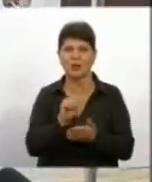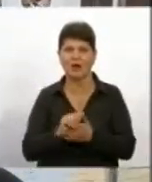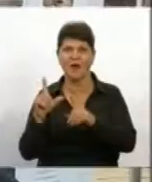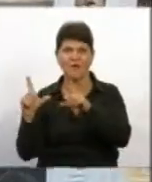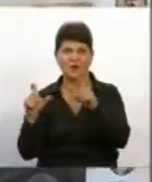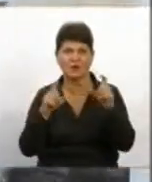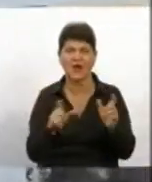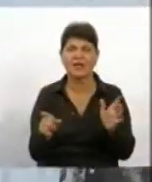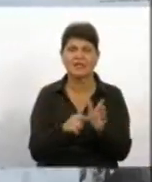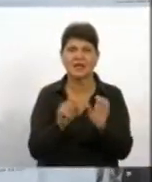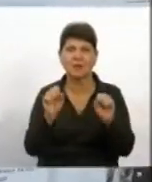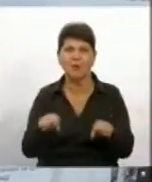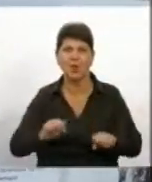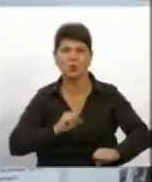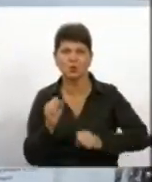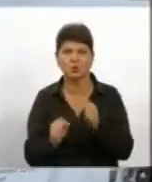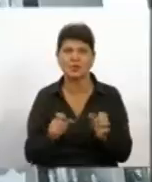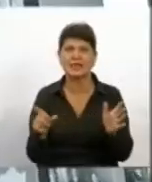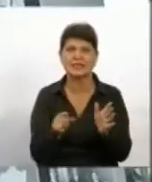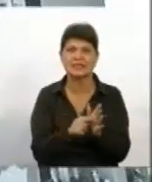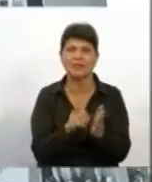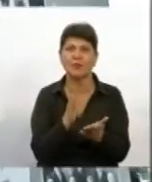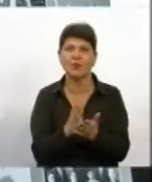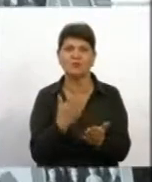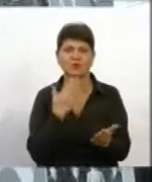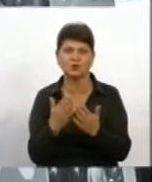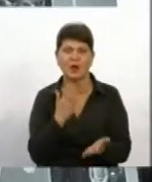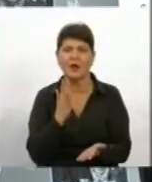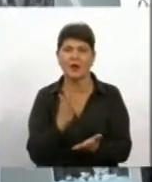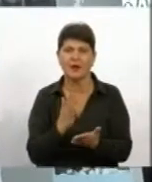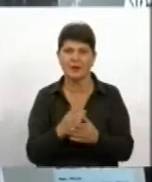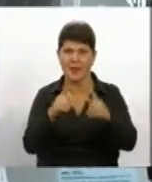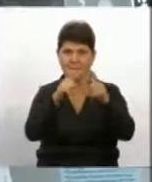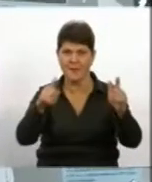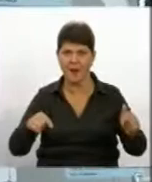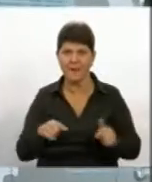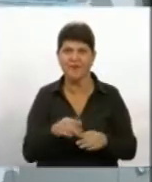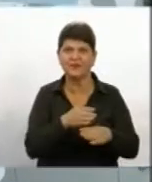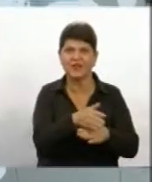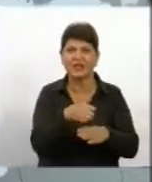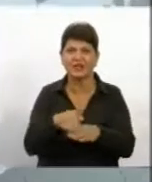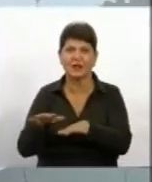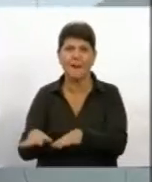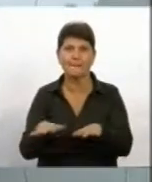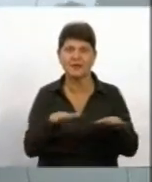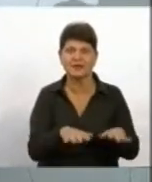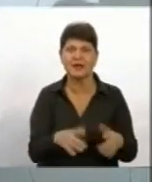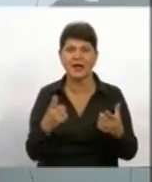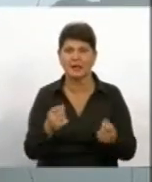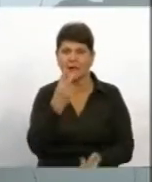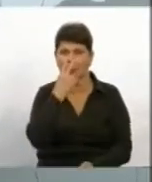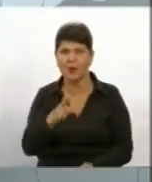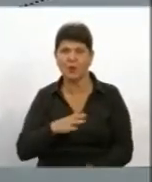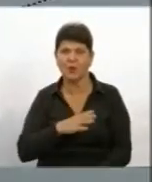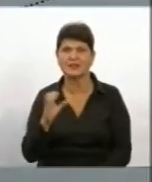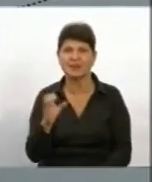міг дружити, з ким перебував у стосунках. Є також мапа відвіданих місць. Тут можна побачити, де бував Симон